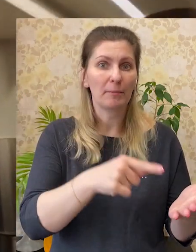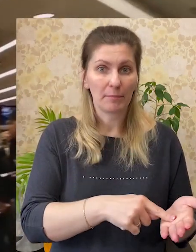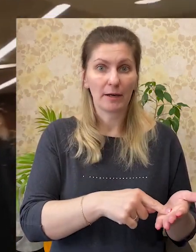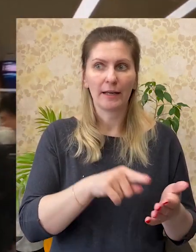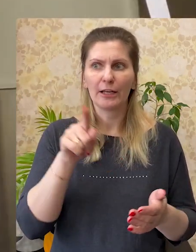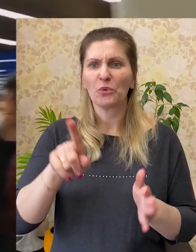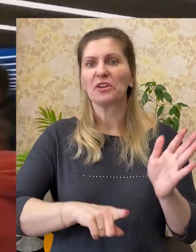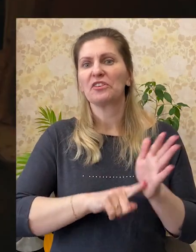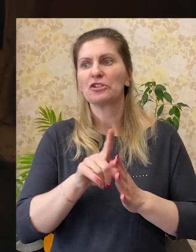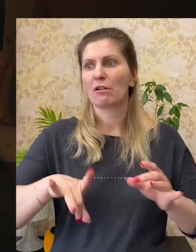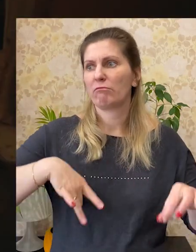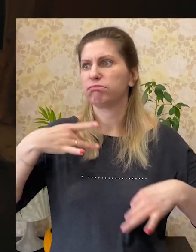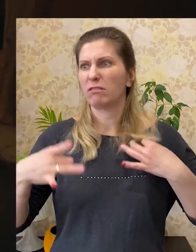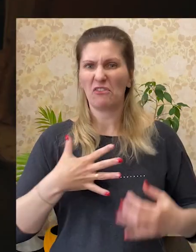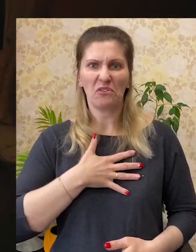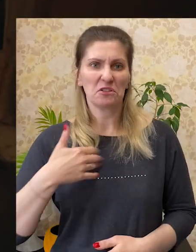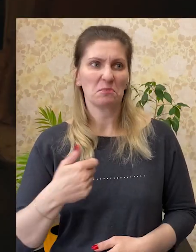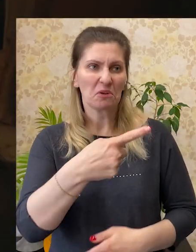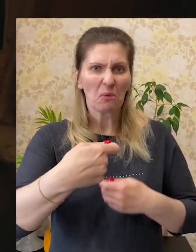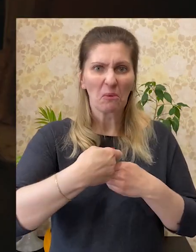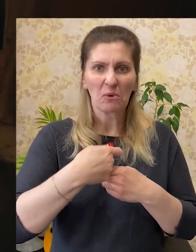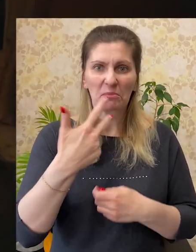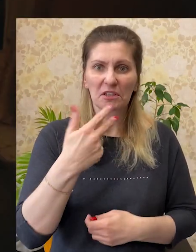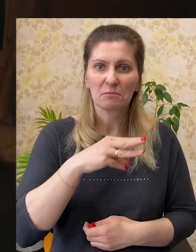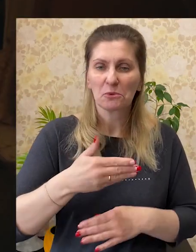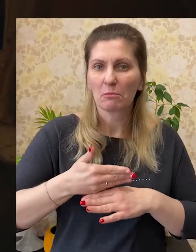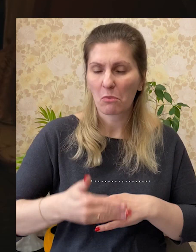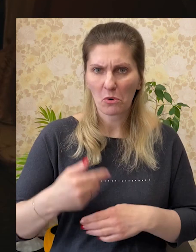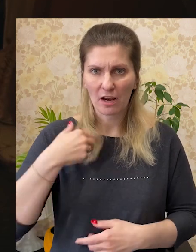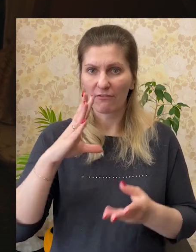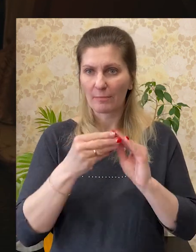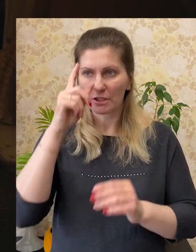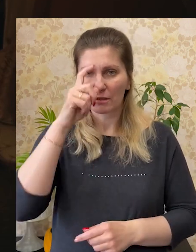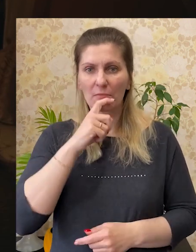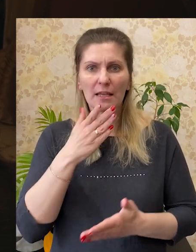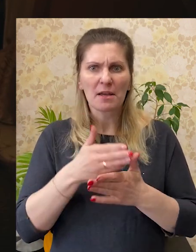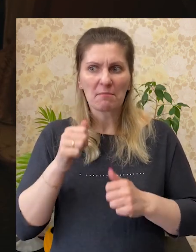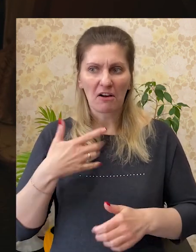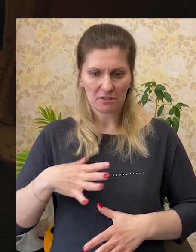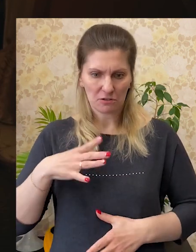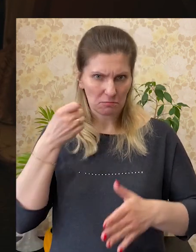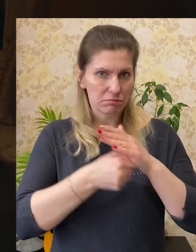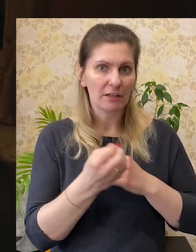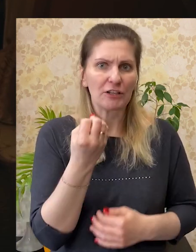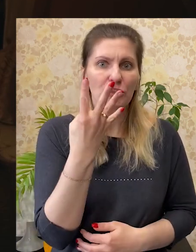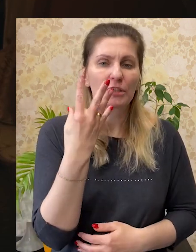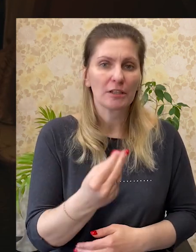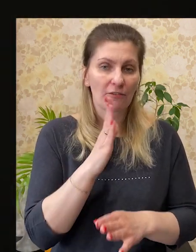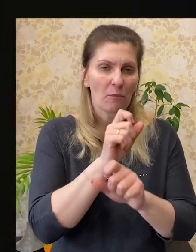и у них там начинается возмущение. Меня сегодня покормили на полчаса позже, а я вообще не понимаю, меня не имели права там на 14 дней